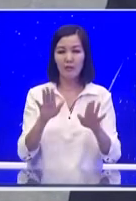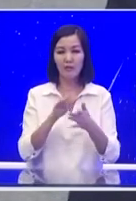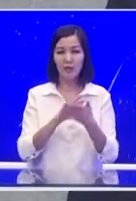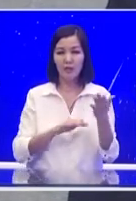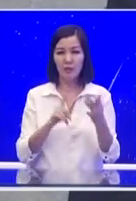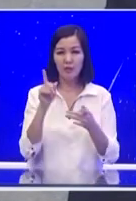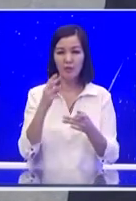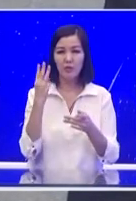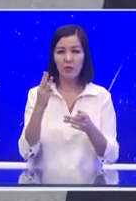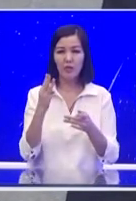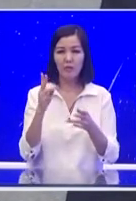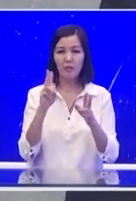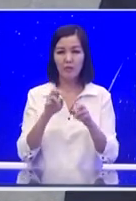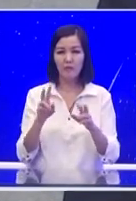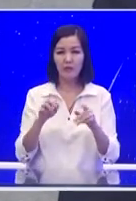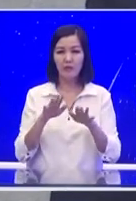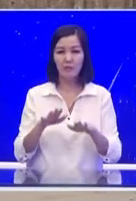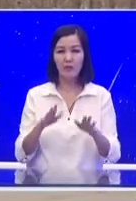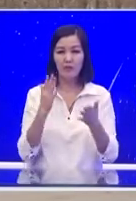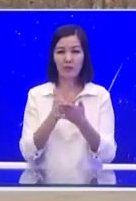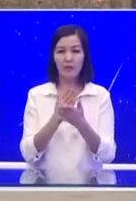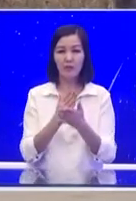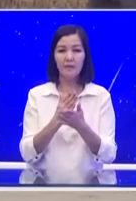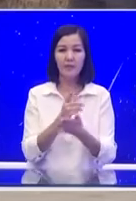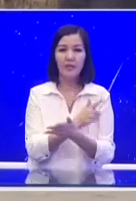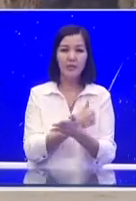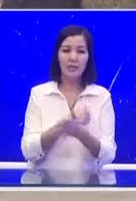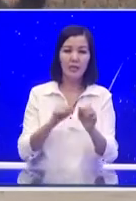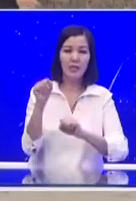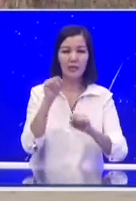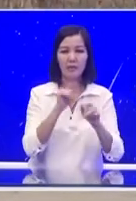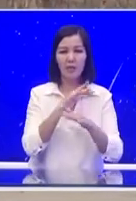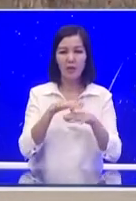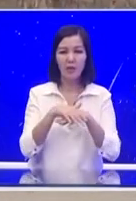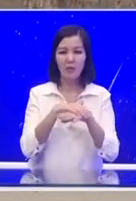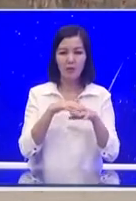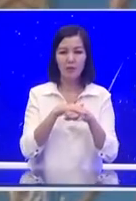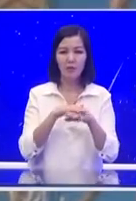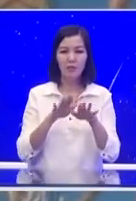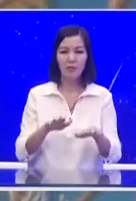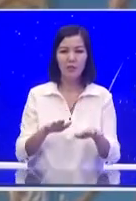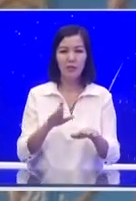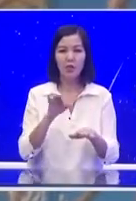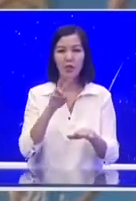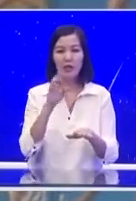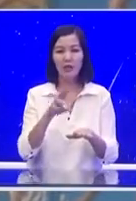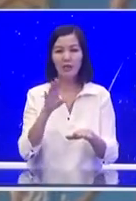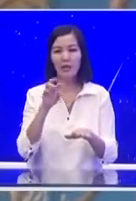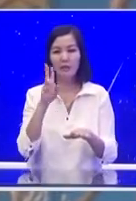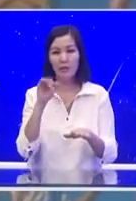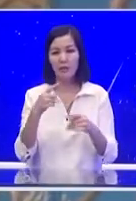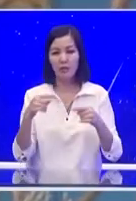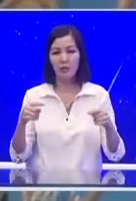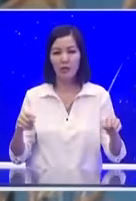готовы 130 провизорских мест. Санитарные обработки многолюдных мест поселков Кабанбай, Жиланды, Кольбай, Екпинды и